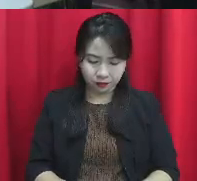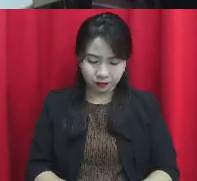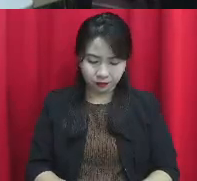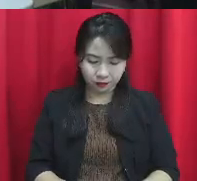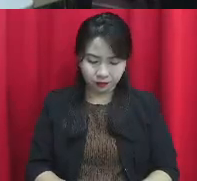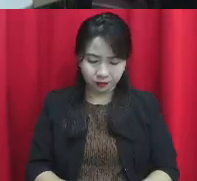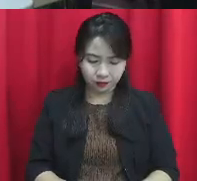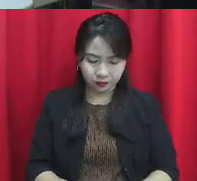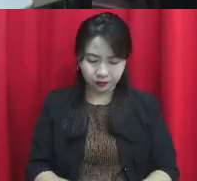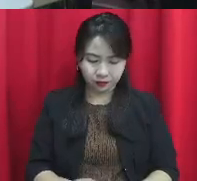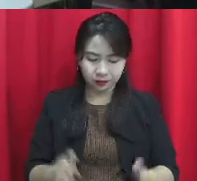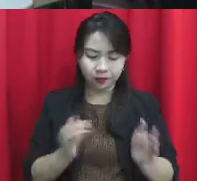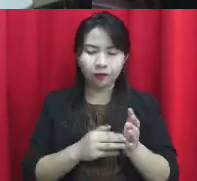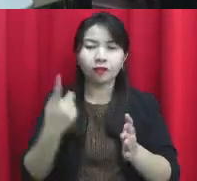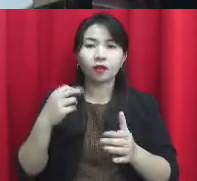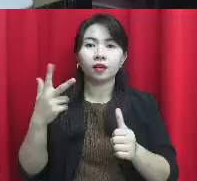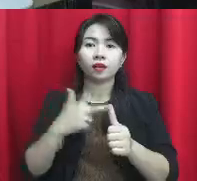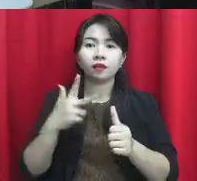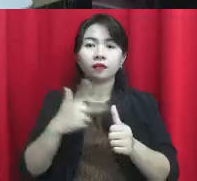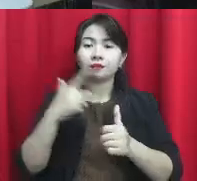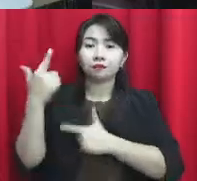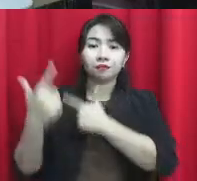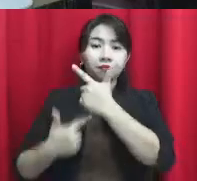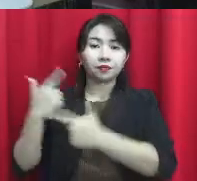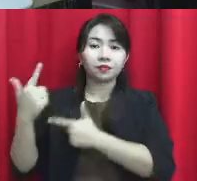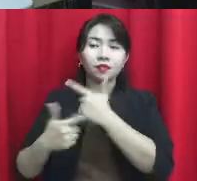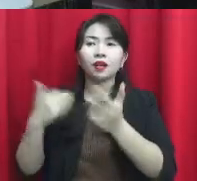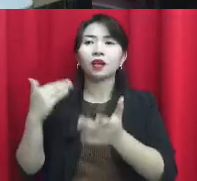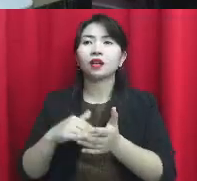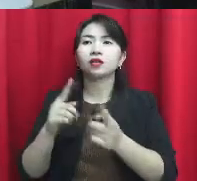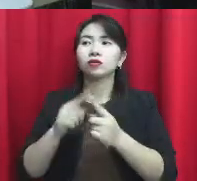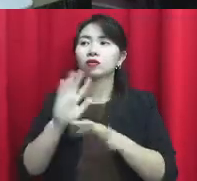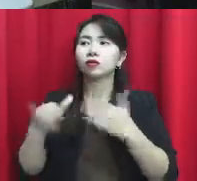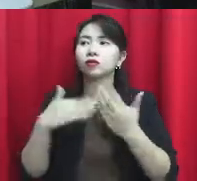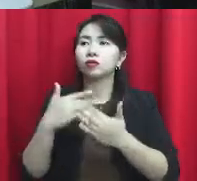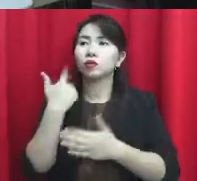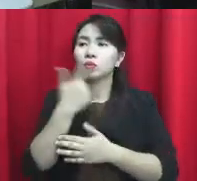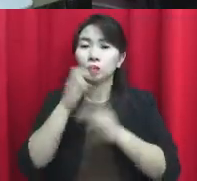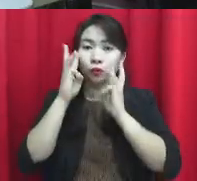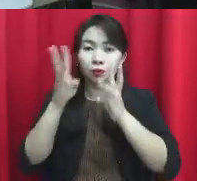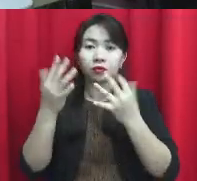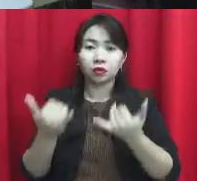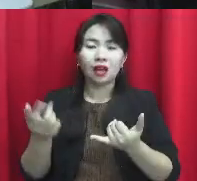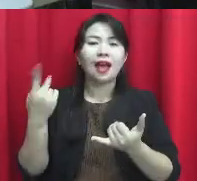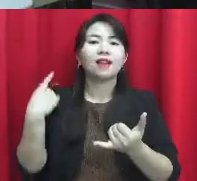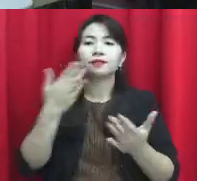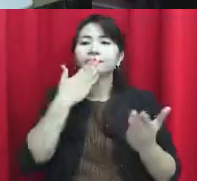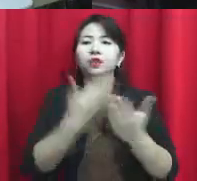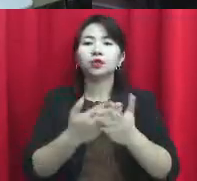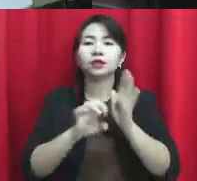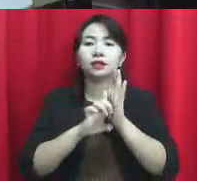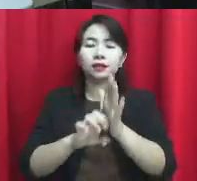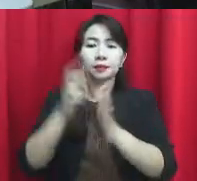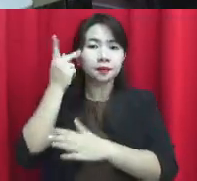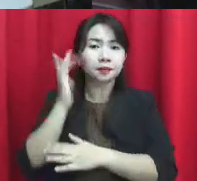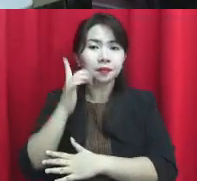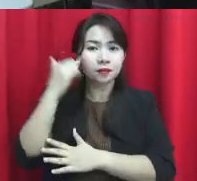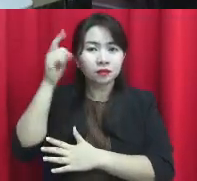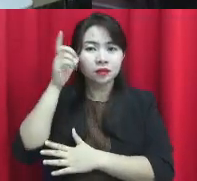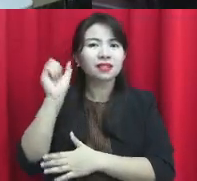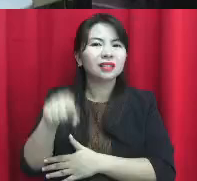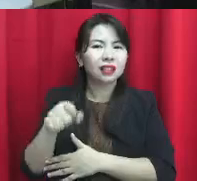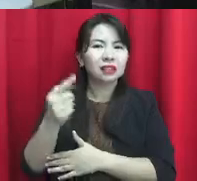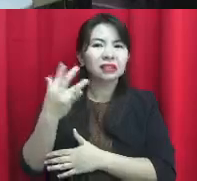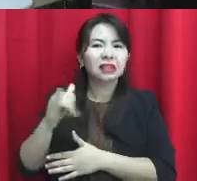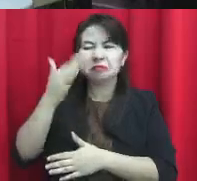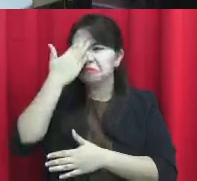sir yung yyung third Generation ah sa mga nakikinig po ngayon ' ba ang ganda ng illustration ni Pastor Don hindi niya na alam na yung ginagawa niya